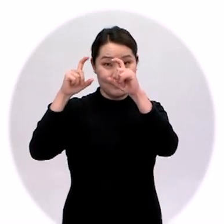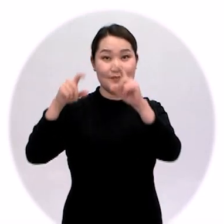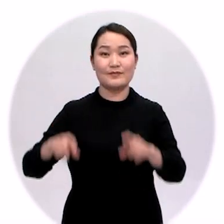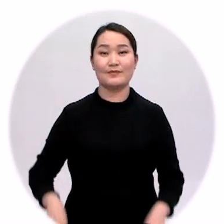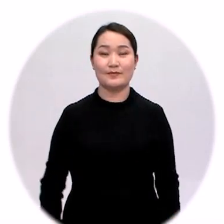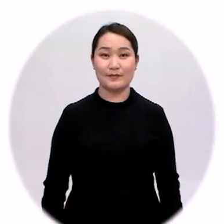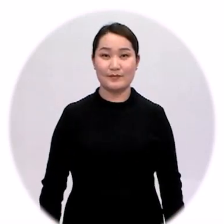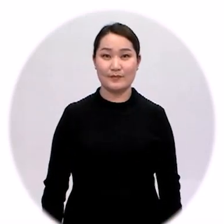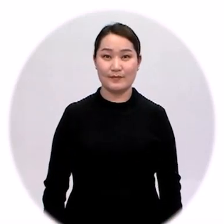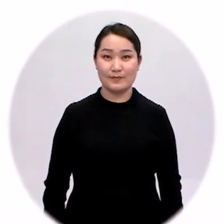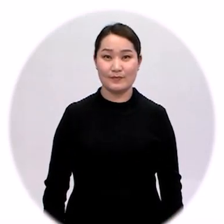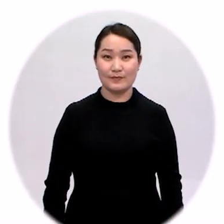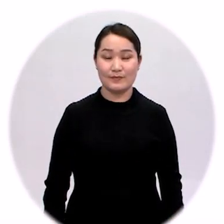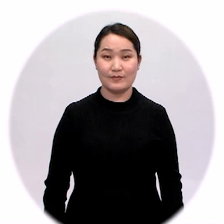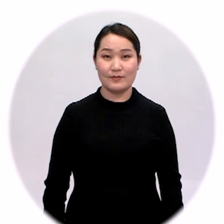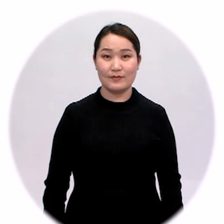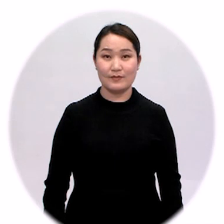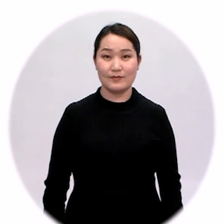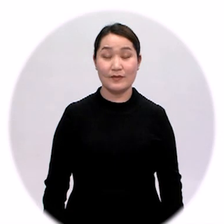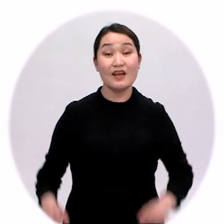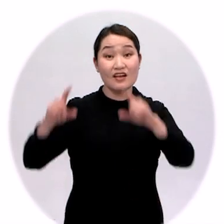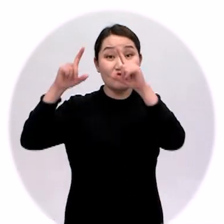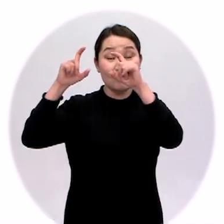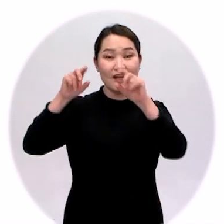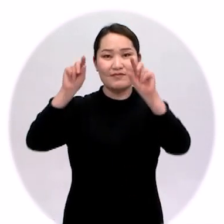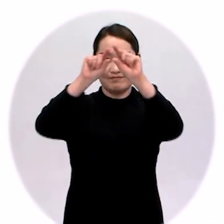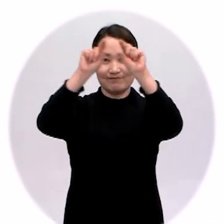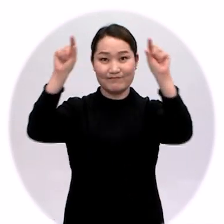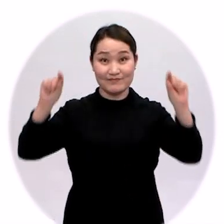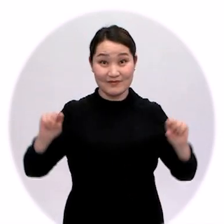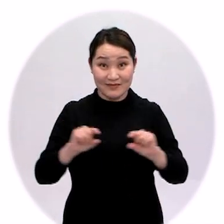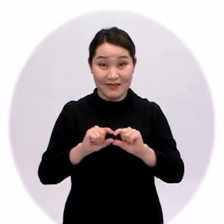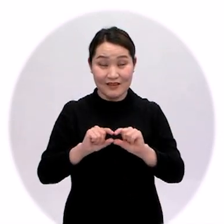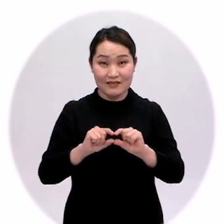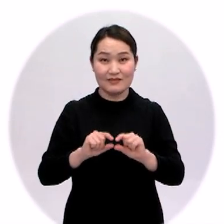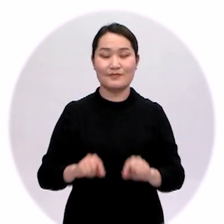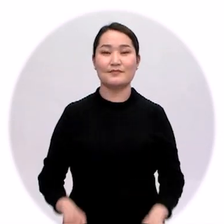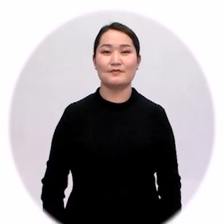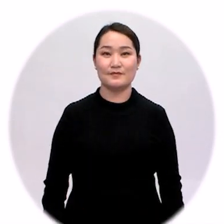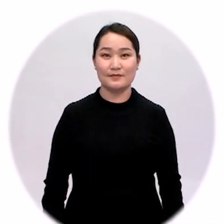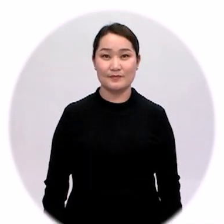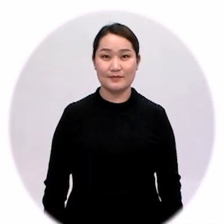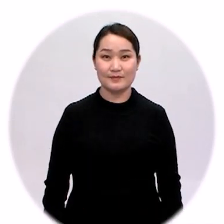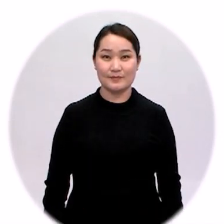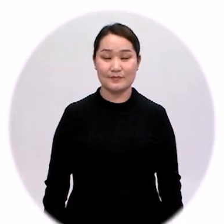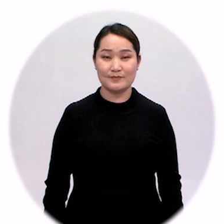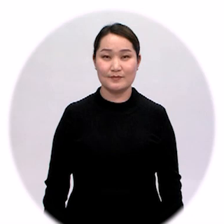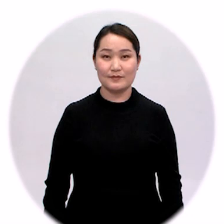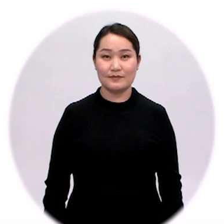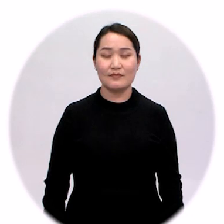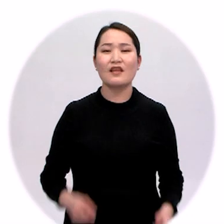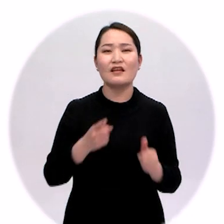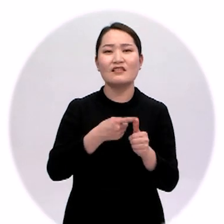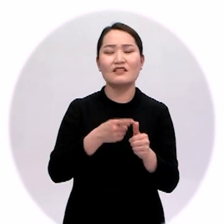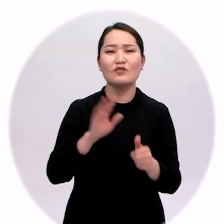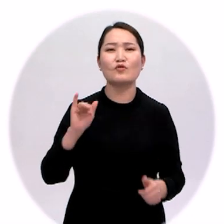байна. Өө дарсан зургаа жаазанд хийгээд байрлуулжээ. Энэхүү зургийг